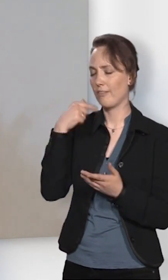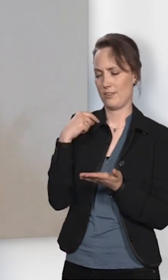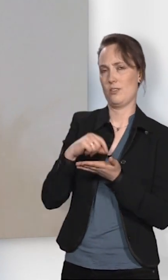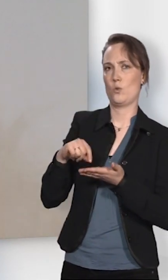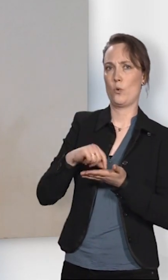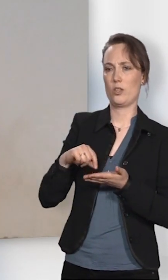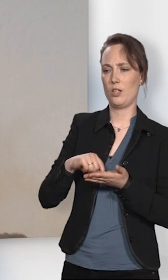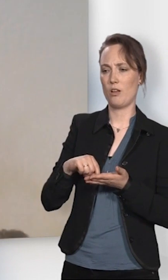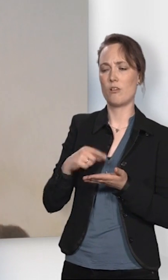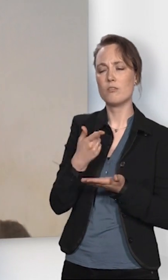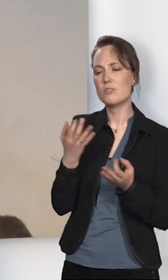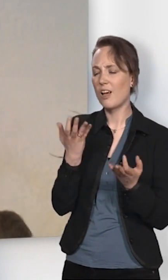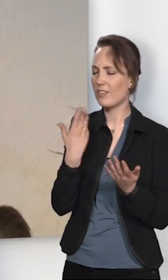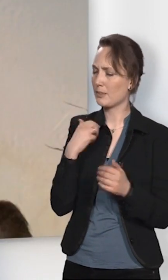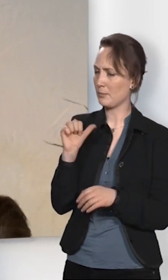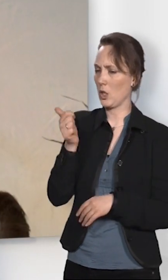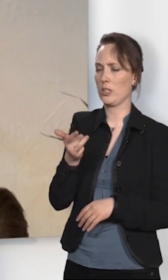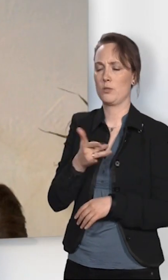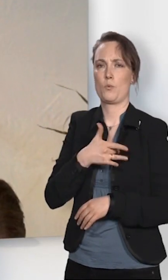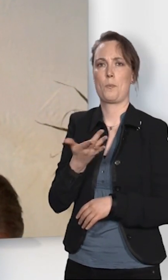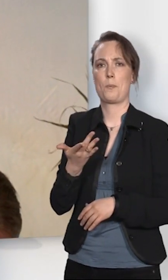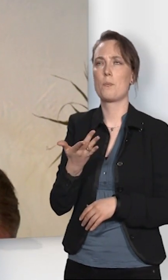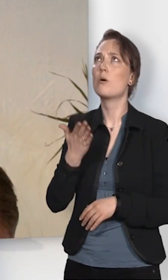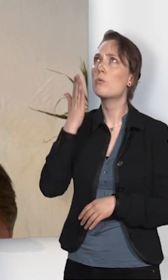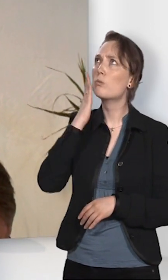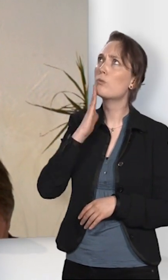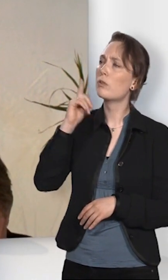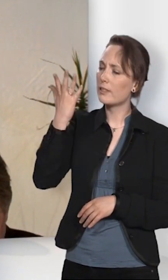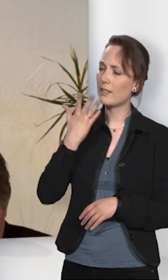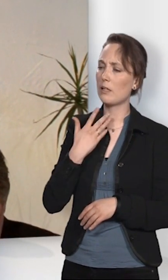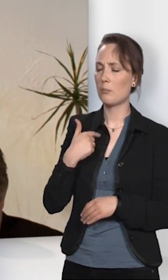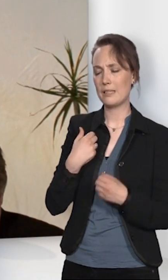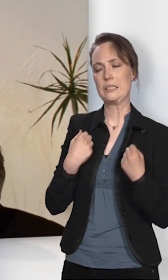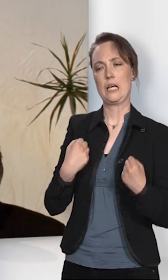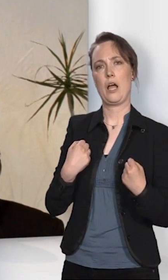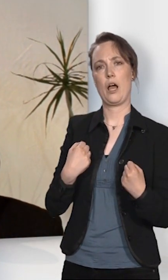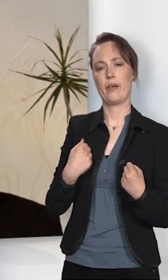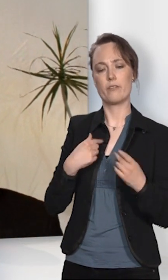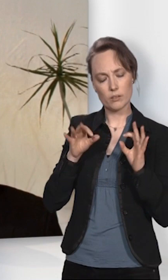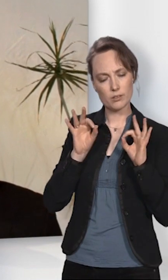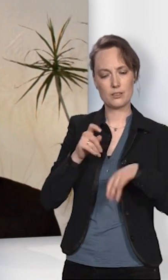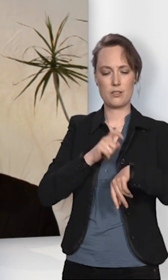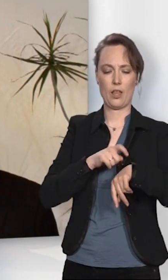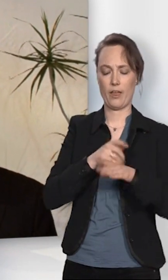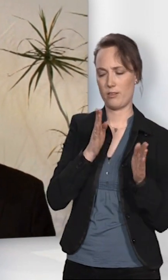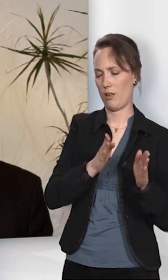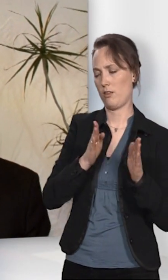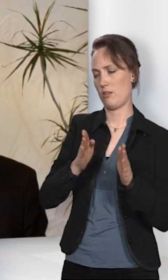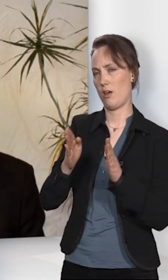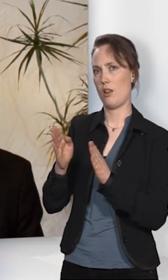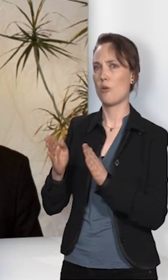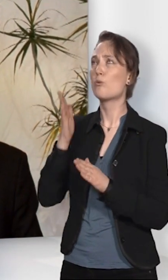denen ich besonders getroffen und betroffen bin. Mach mich griffsicher, in der richtigen Zeiteinteilung. Schenke mir